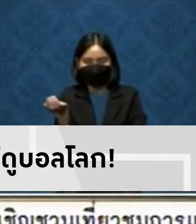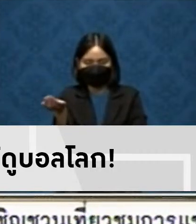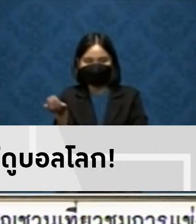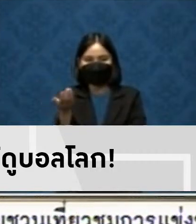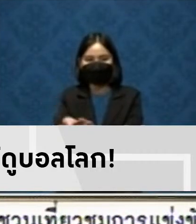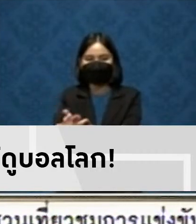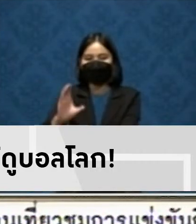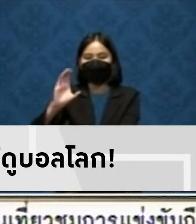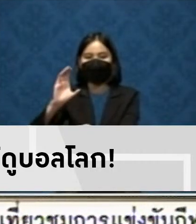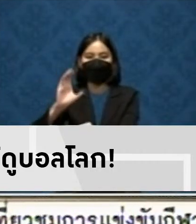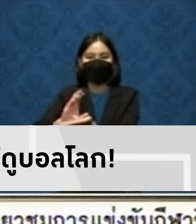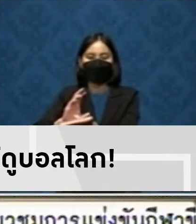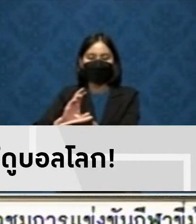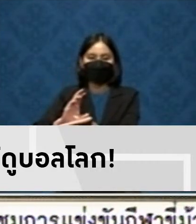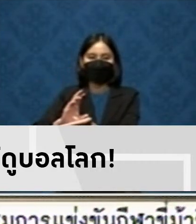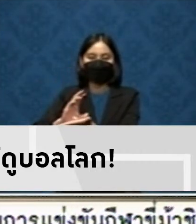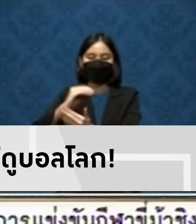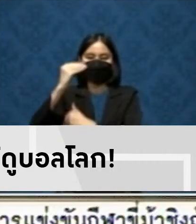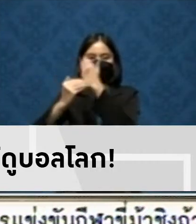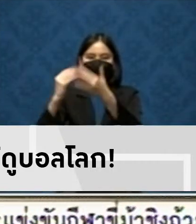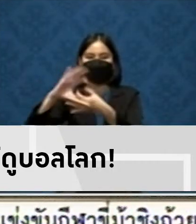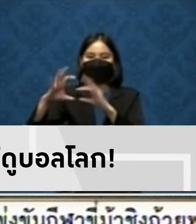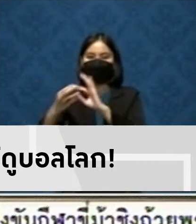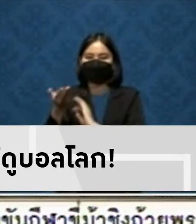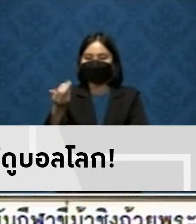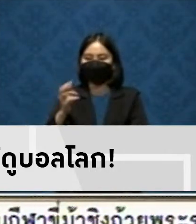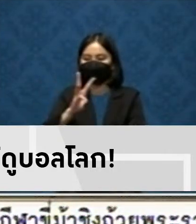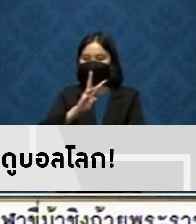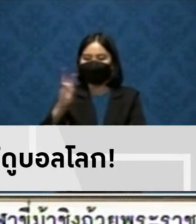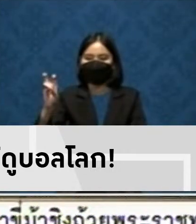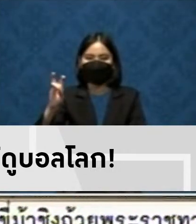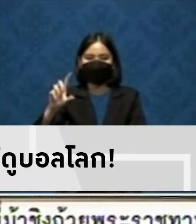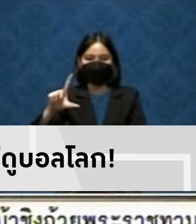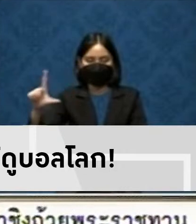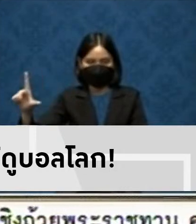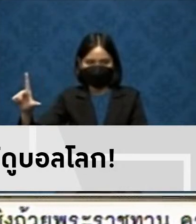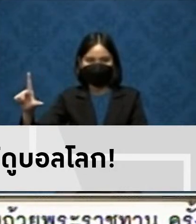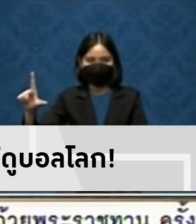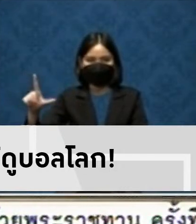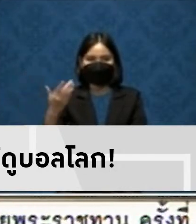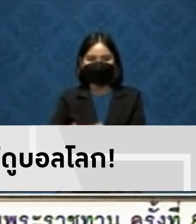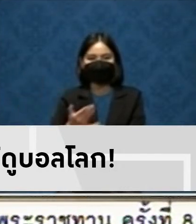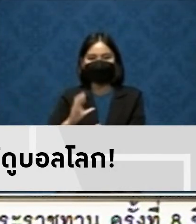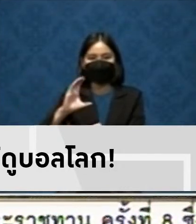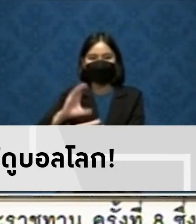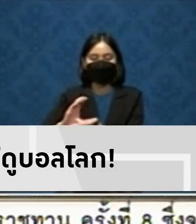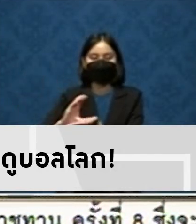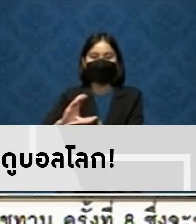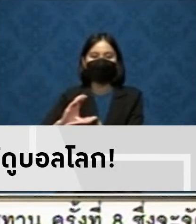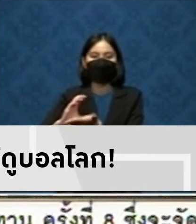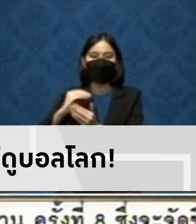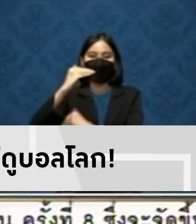นพัฒนาการกีฬาแห่งชาติมา600ล้านบาทเป็นเงินของกองทุนพัฒนาการกีฬานะ